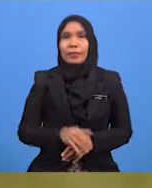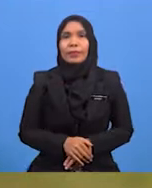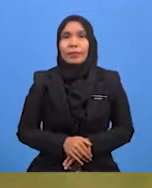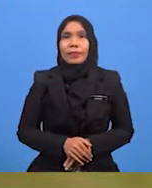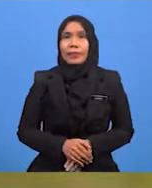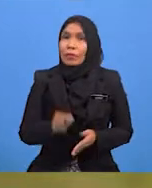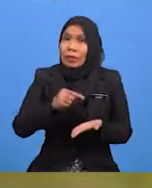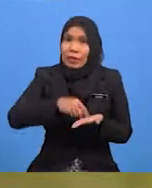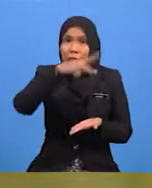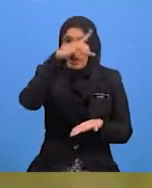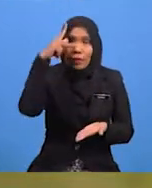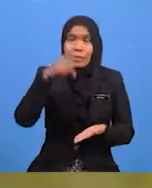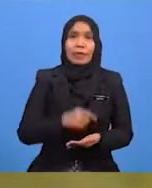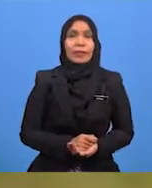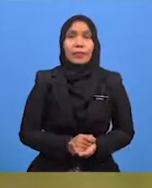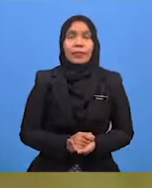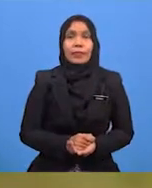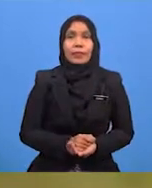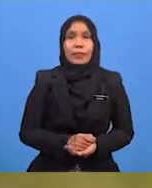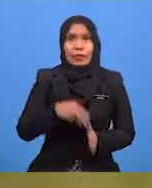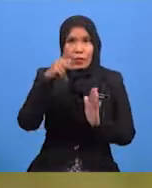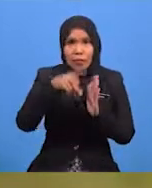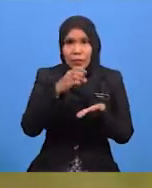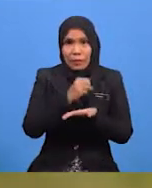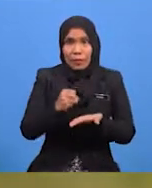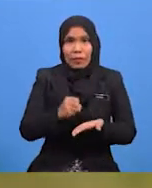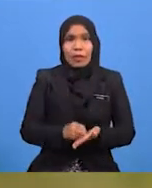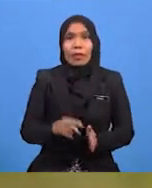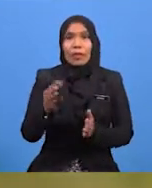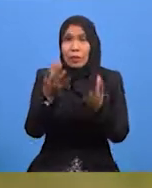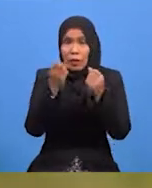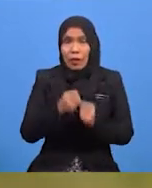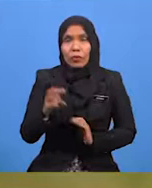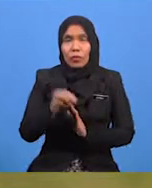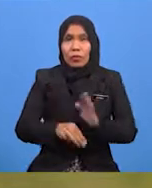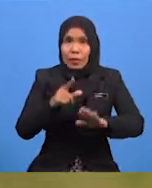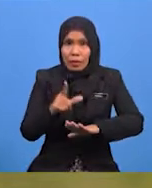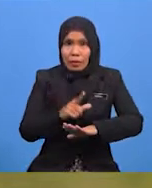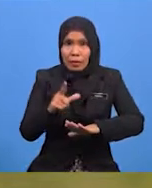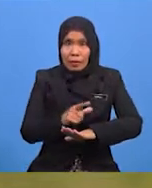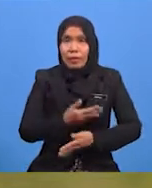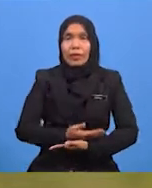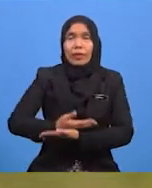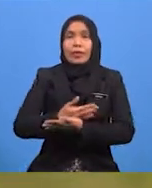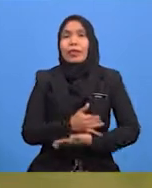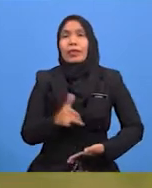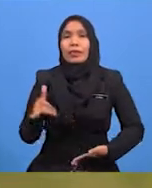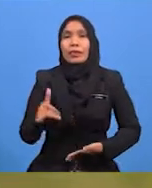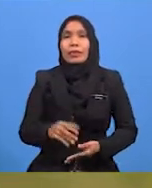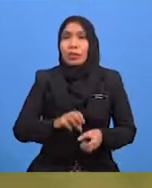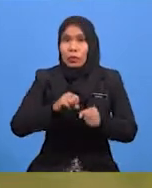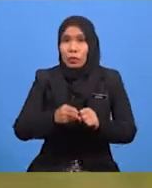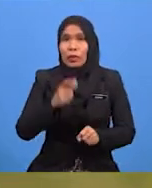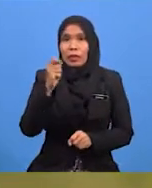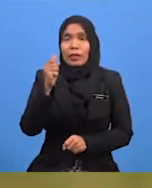kerana penyajak mahu melatih anaknya agar tabah menghadapi apa saja